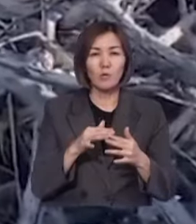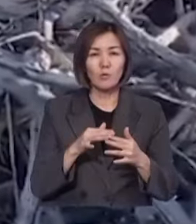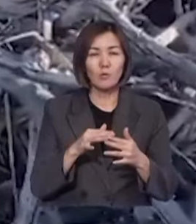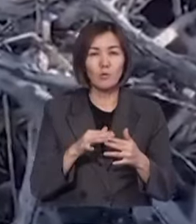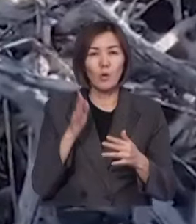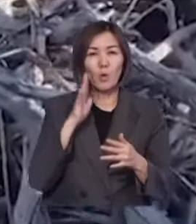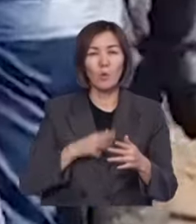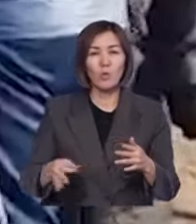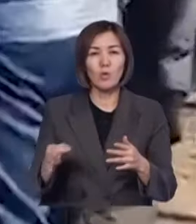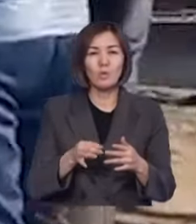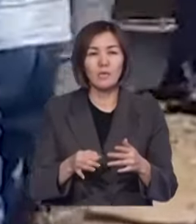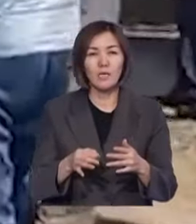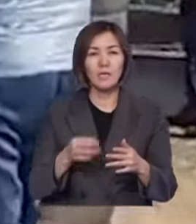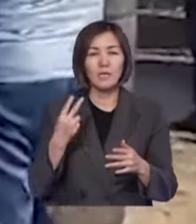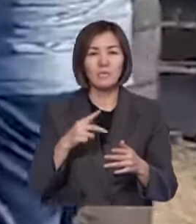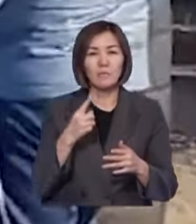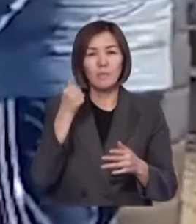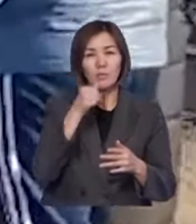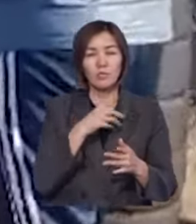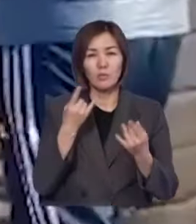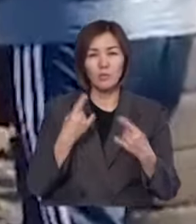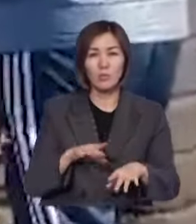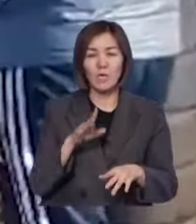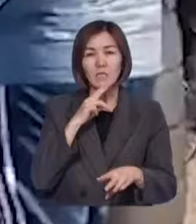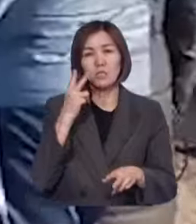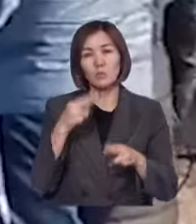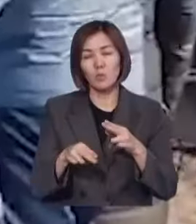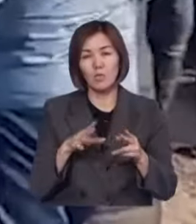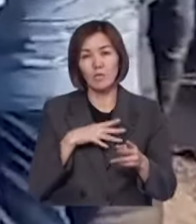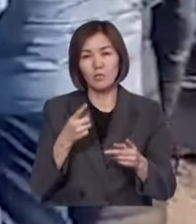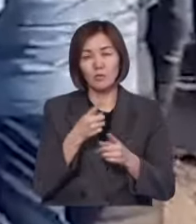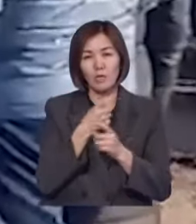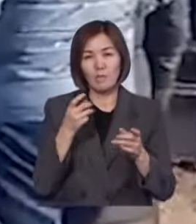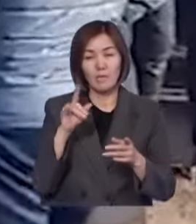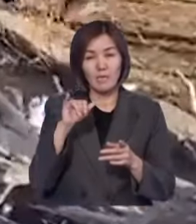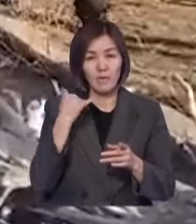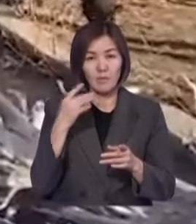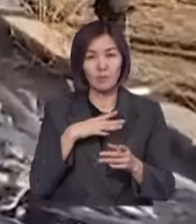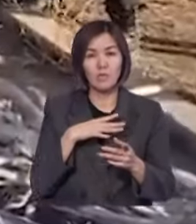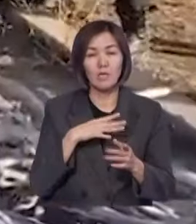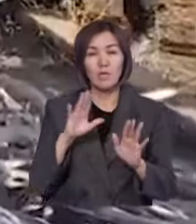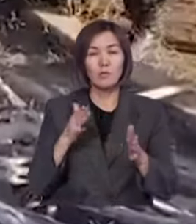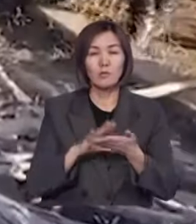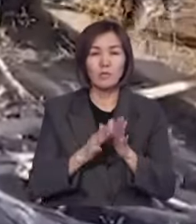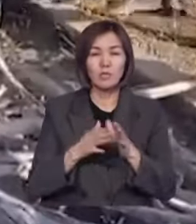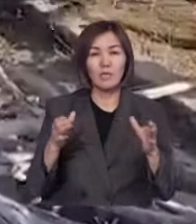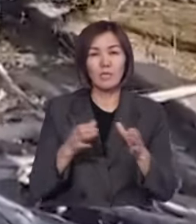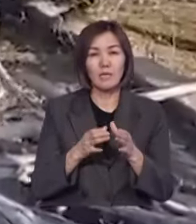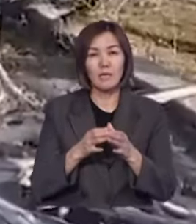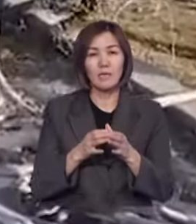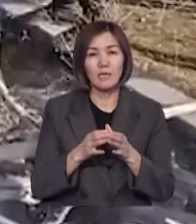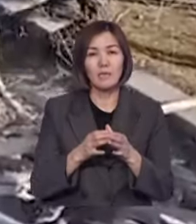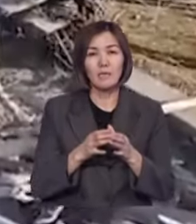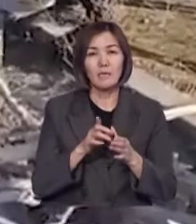көлі маңында 2021 жылы туған қыздың жоғалған туралы хабарлама түскен еді. Бүгінде төтенше жағдайлар департаментінің